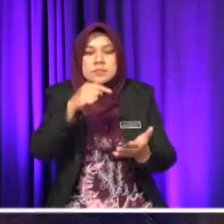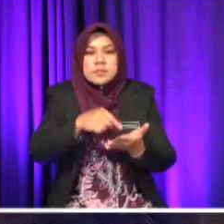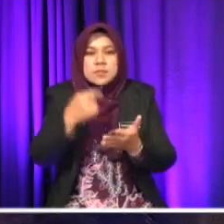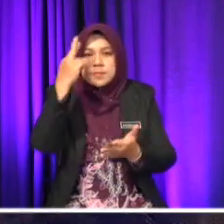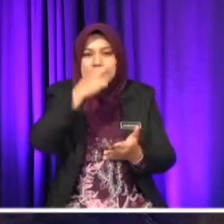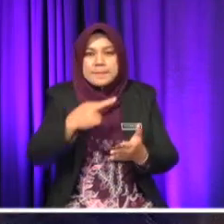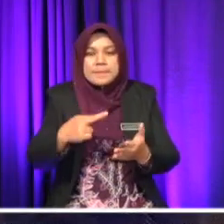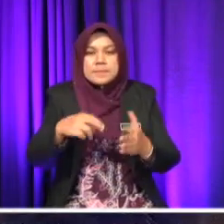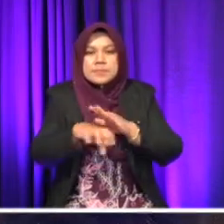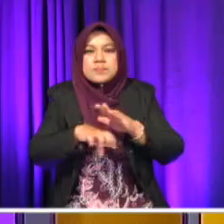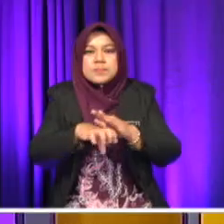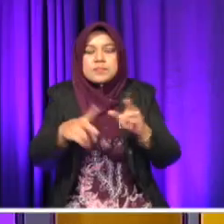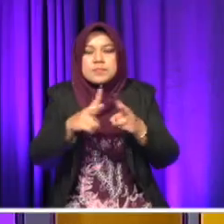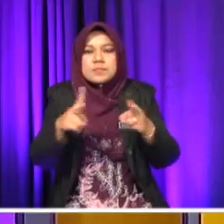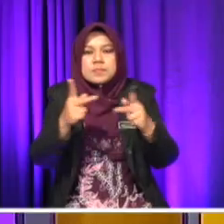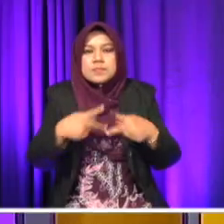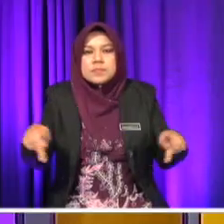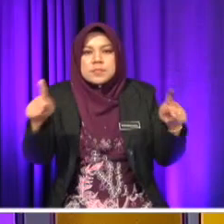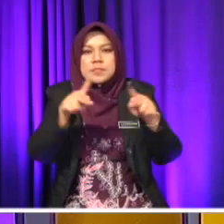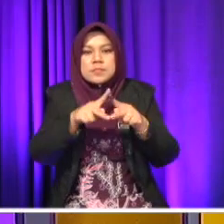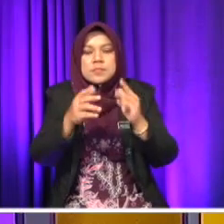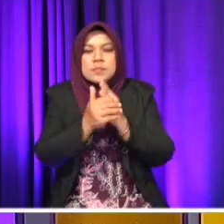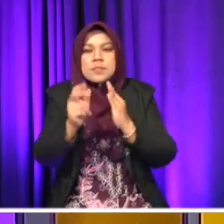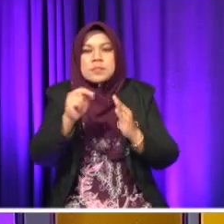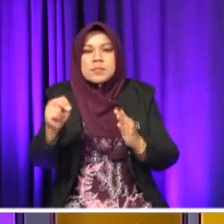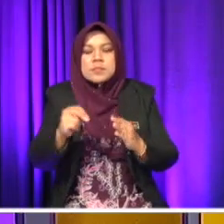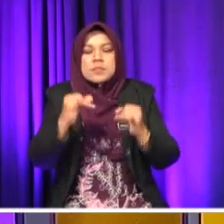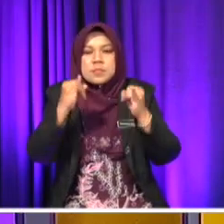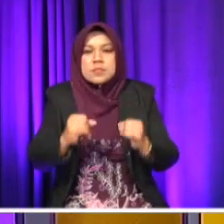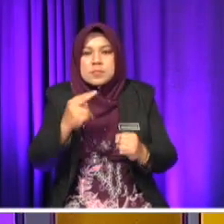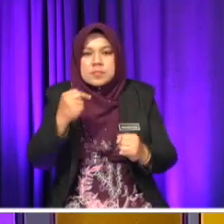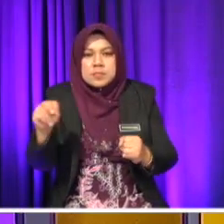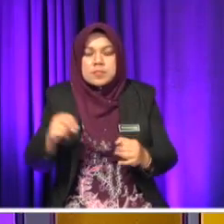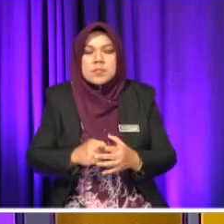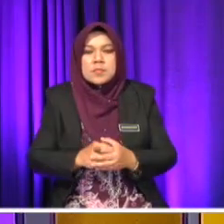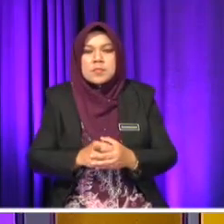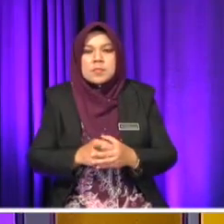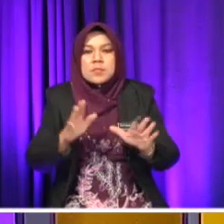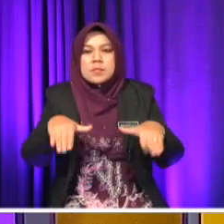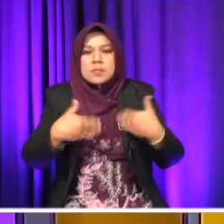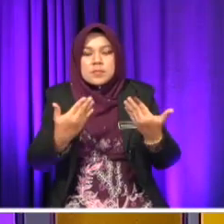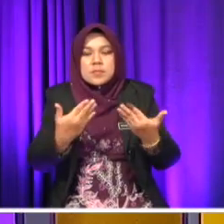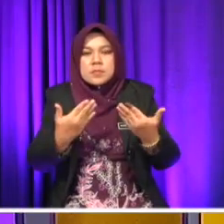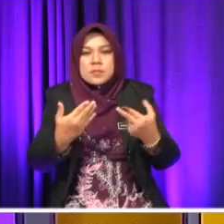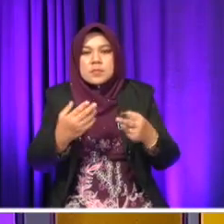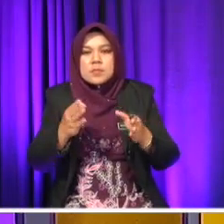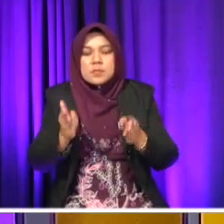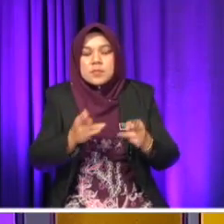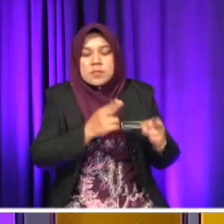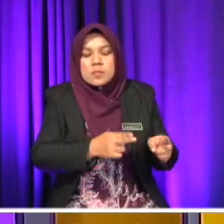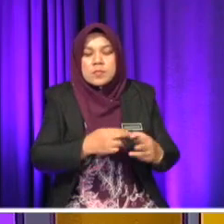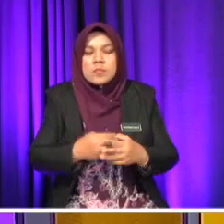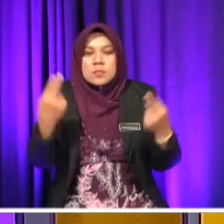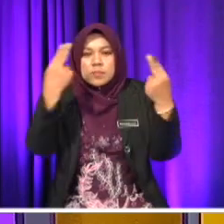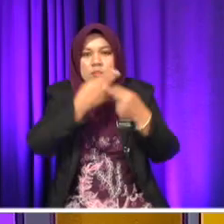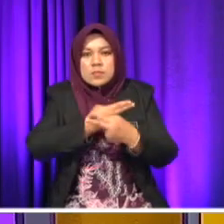elemen-elemen penting yang kita sebutkan juga sebagai kemahiran insan yang bagaimana mereka menangani masalah yang mereka mungkin